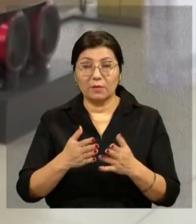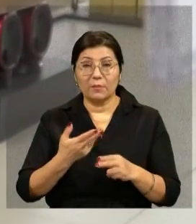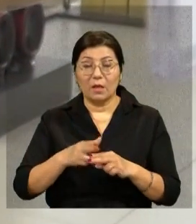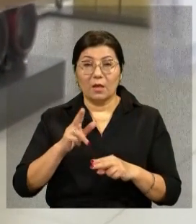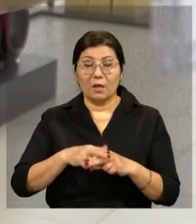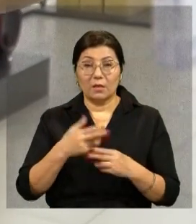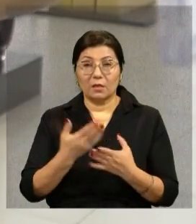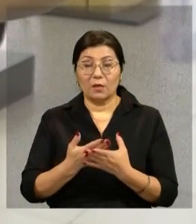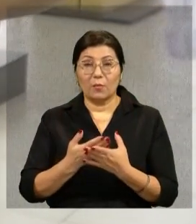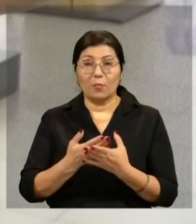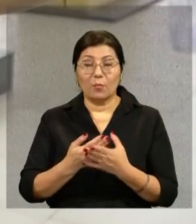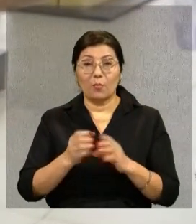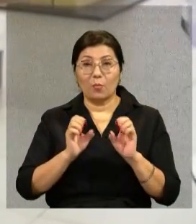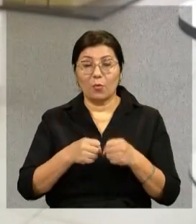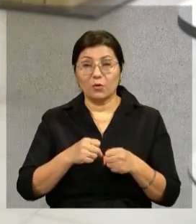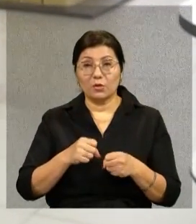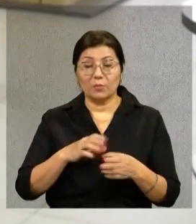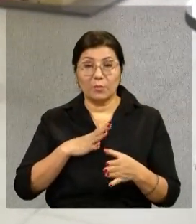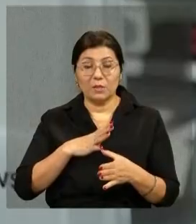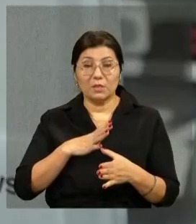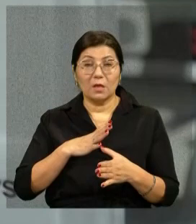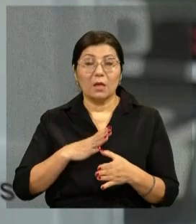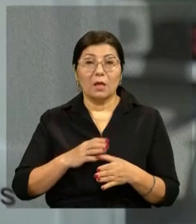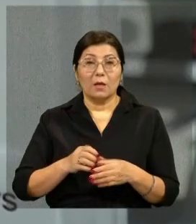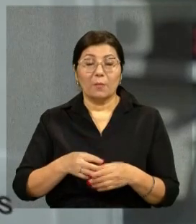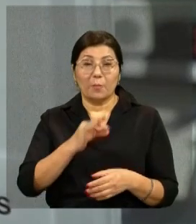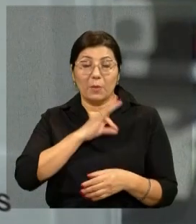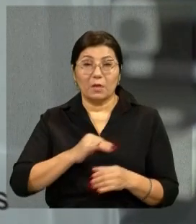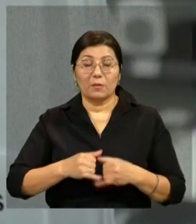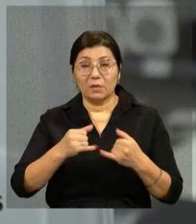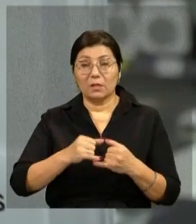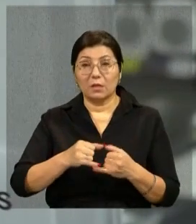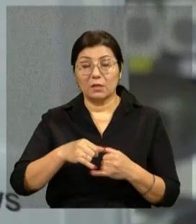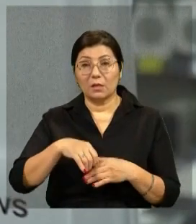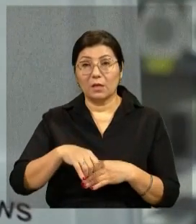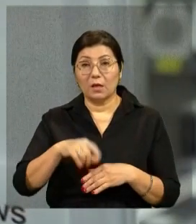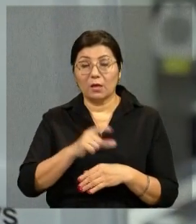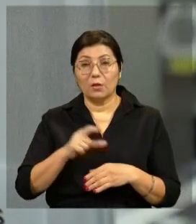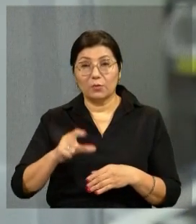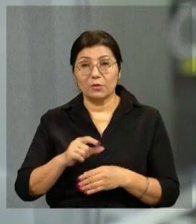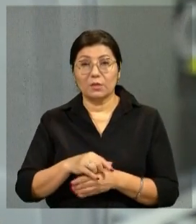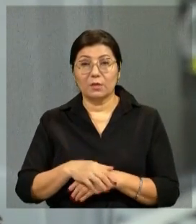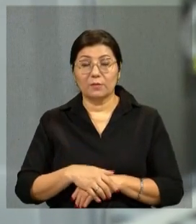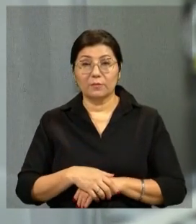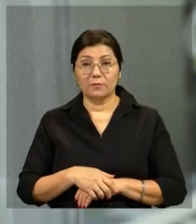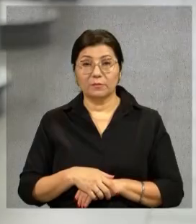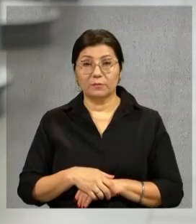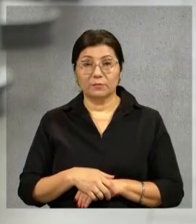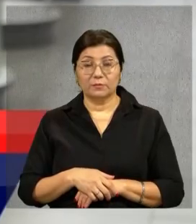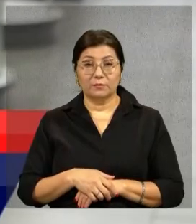и визуальной информации в местах обслуживания населения, торговых центрах и других объектах индивидуального